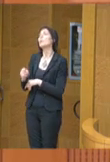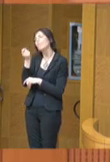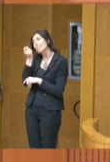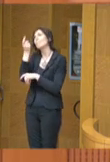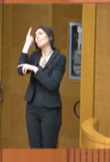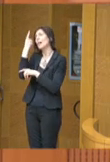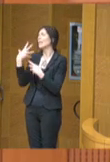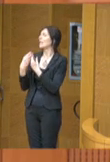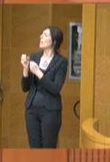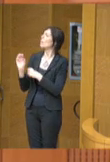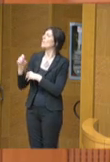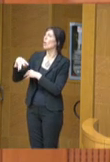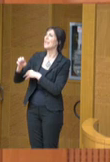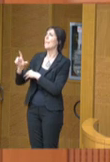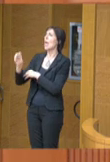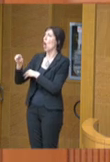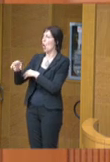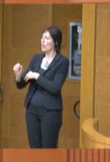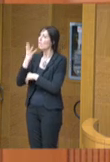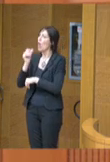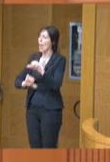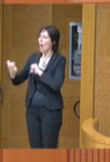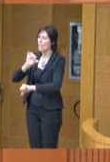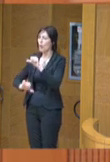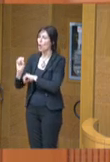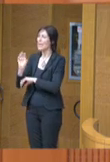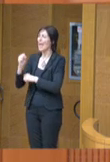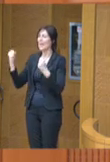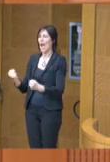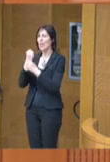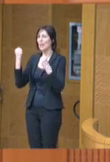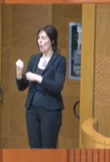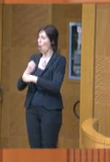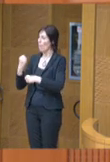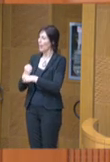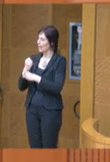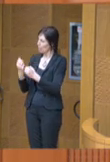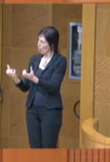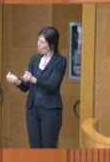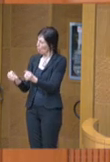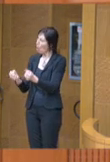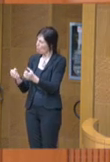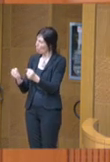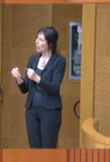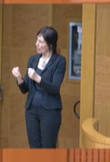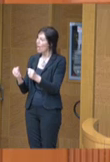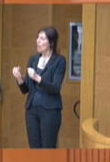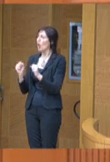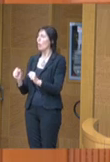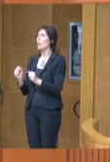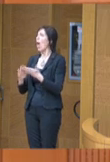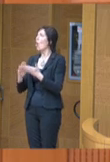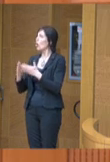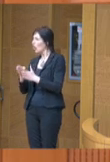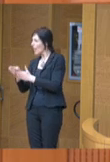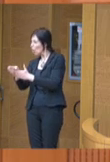la professoressa Meloni, di definire un laboratorio di didattica attiva, operativo, concreto ed ecologicamente orientato,